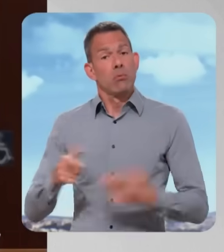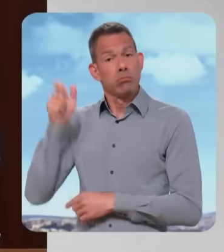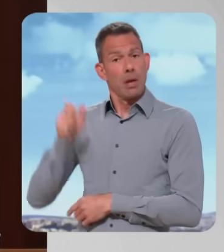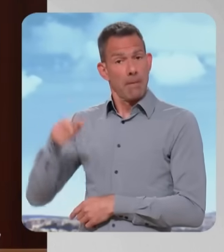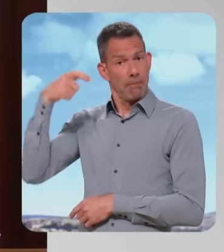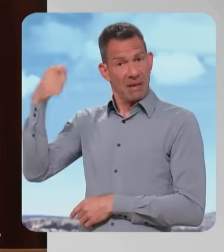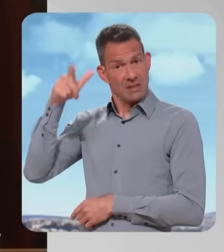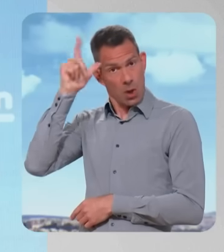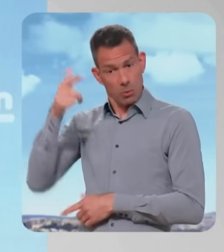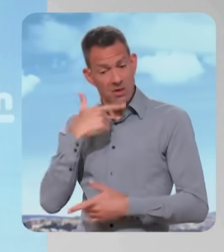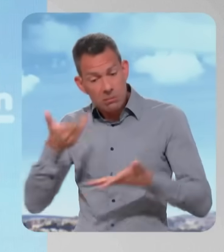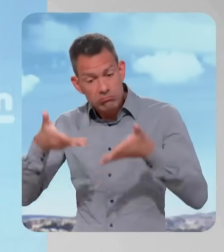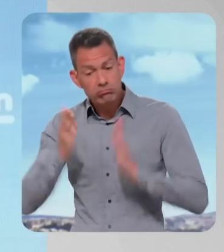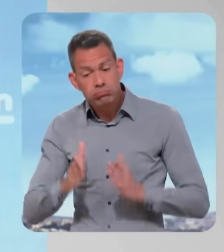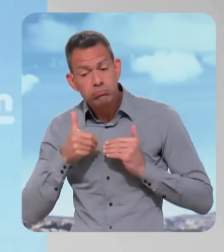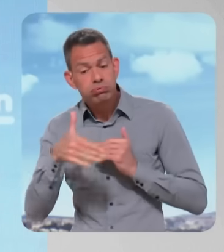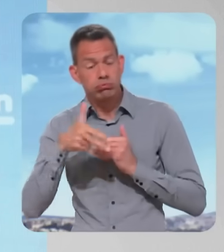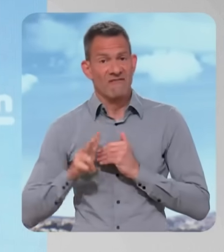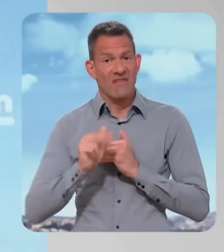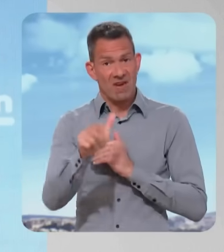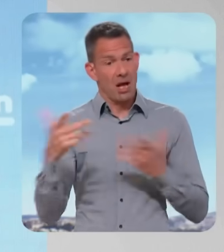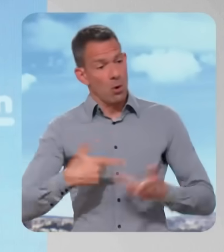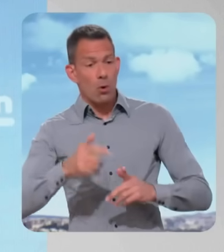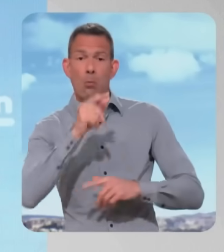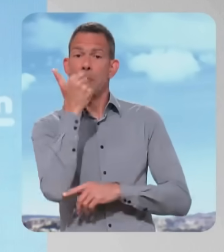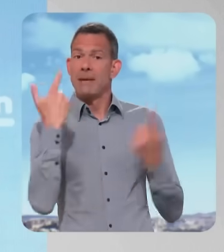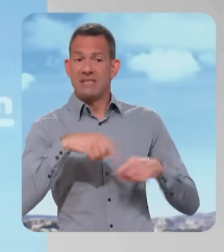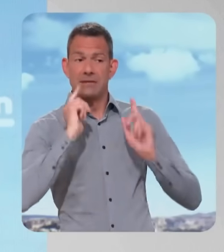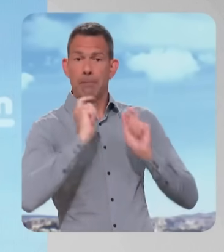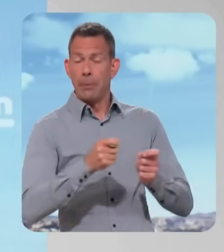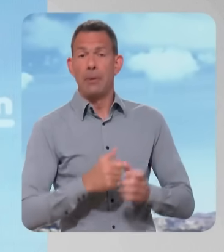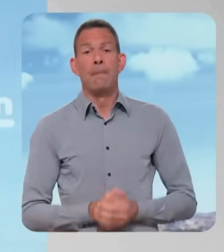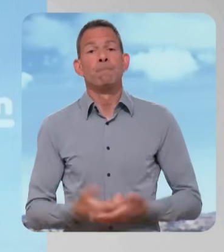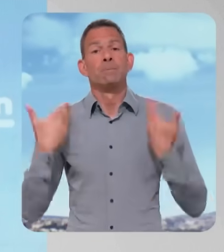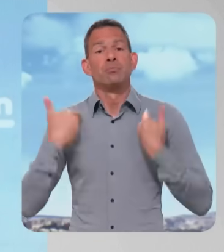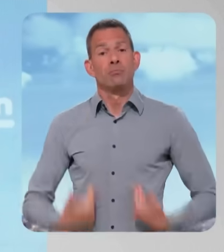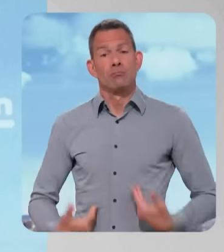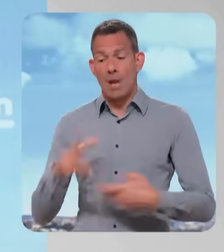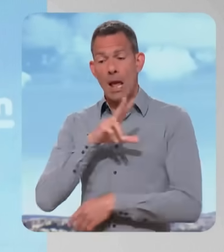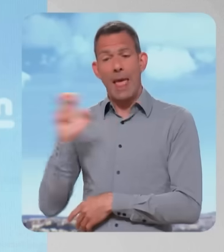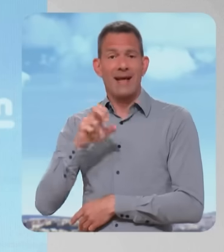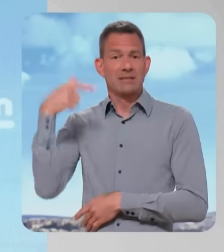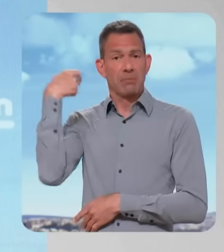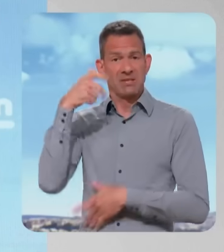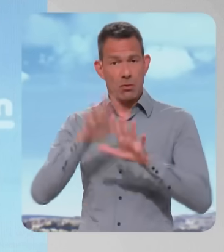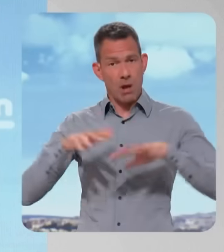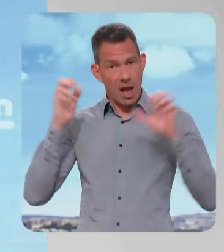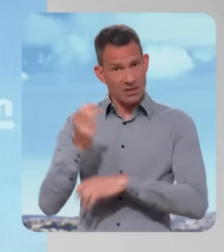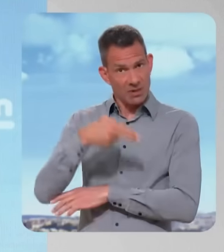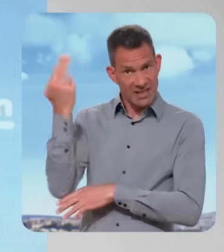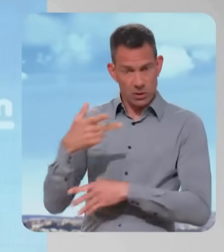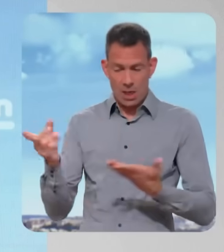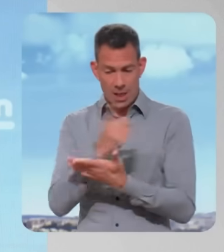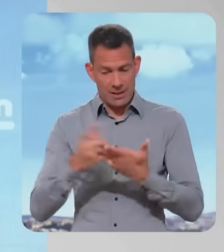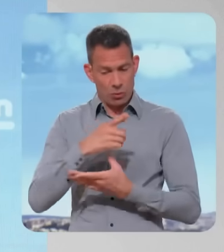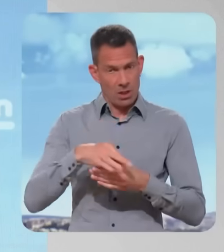prendre sa décision pour nommer le Premier ministre que je sais en tout cas moi en tant que ancienne présidente de l'Assemblée nationale et député